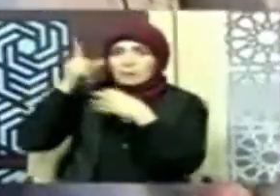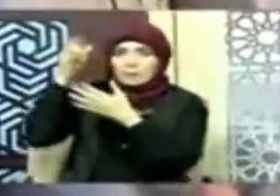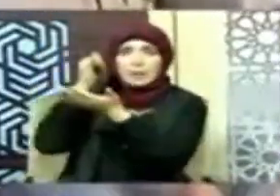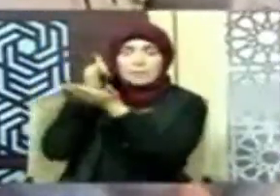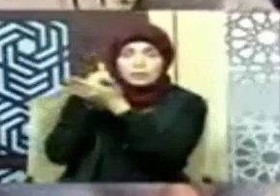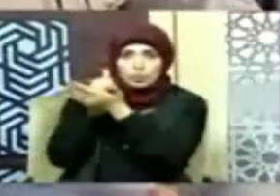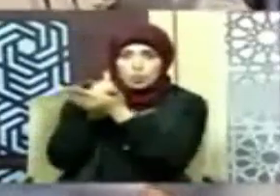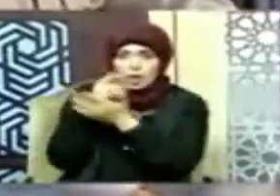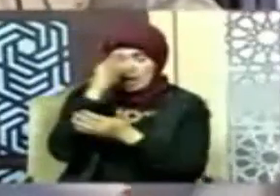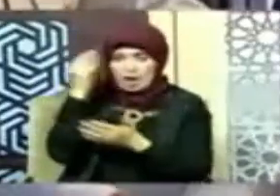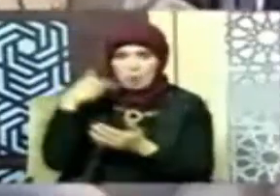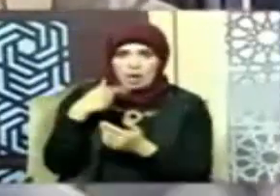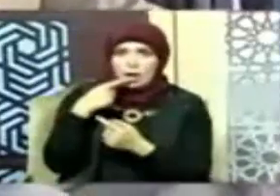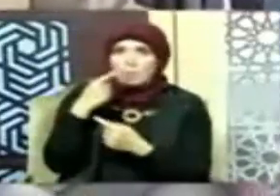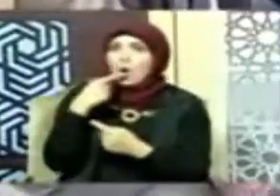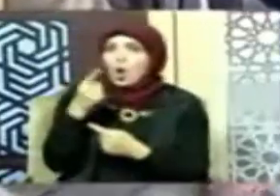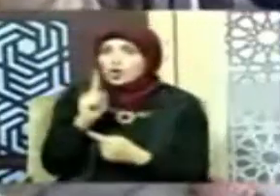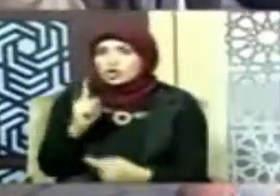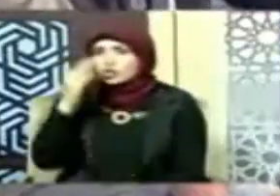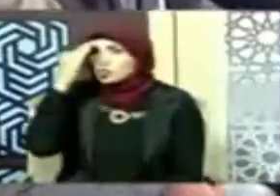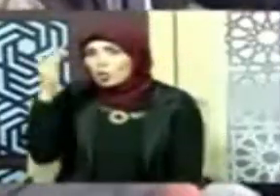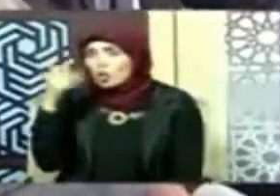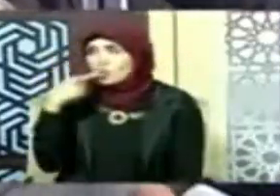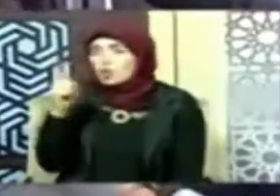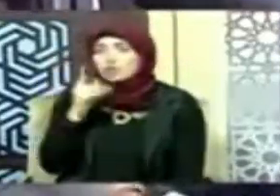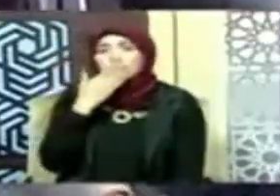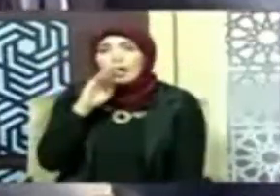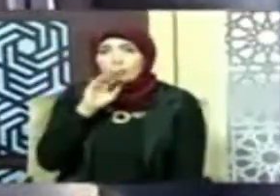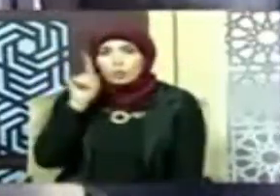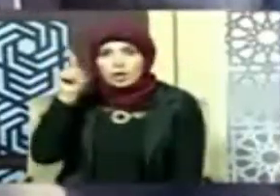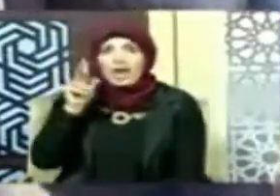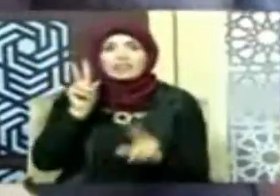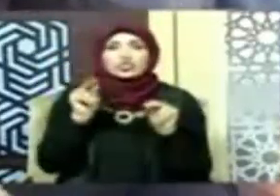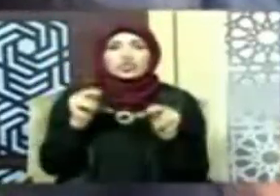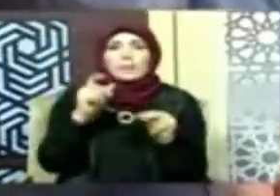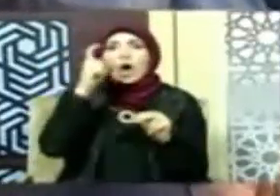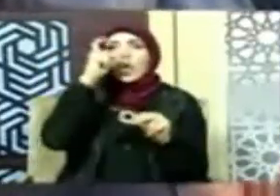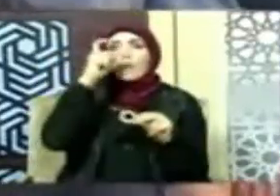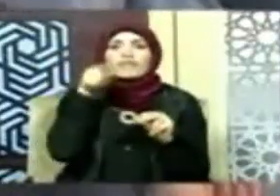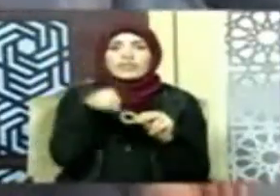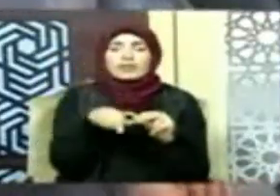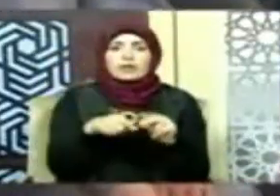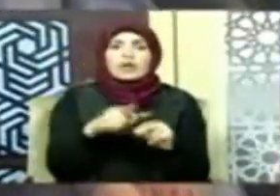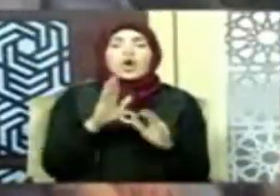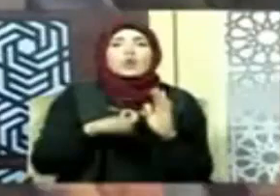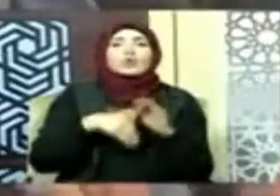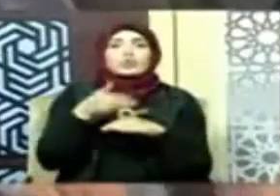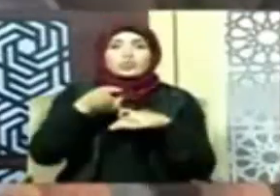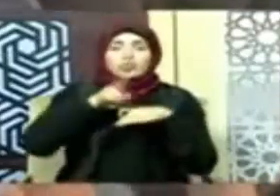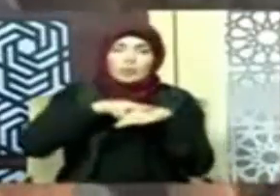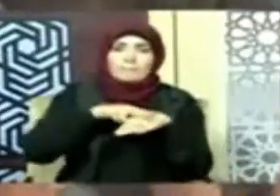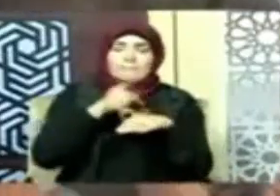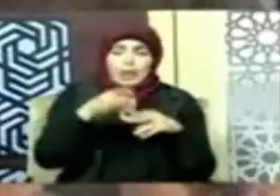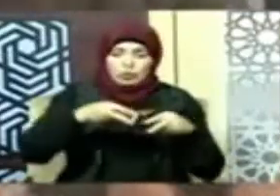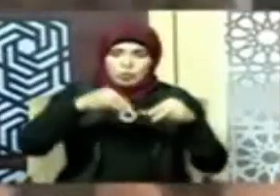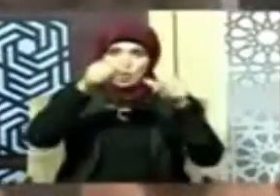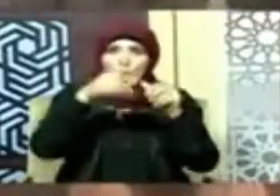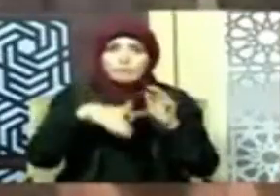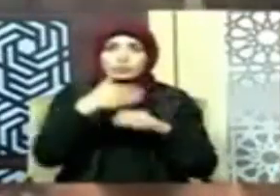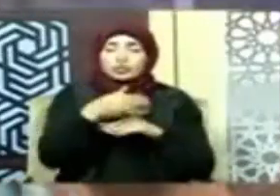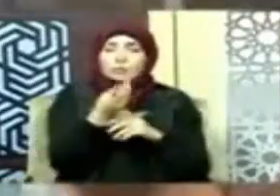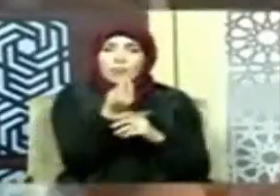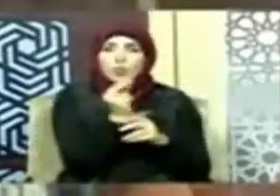أيضا. أكفرت بالذي خلقك من تراب ثم من نطفة